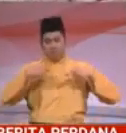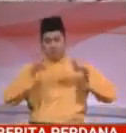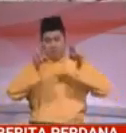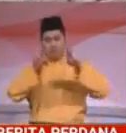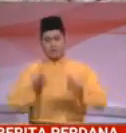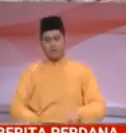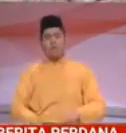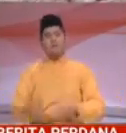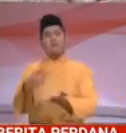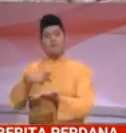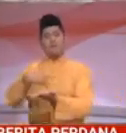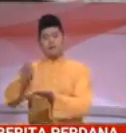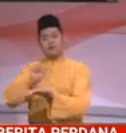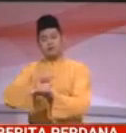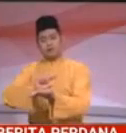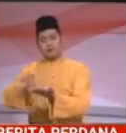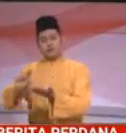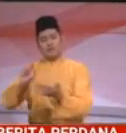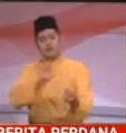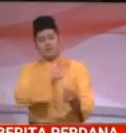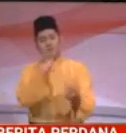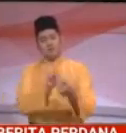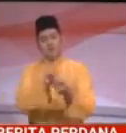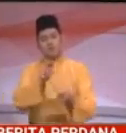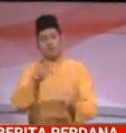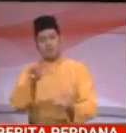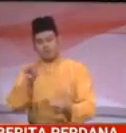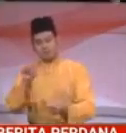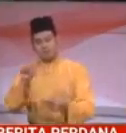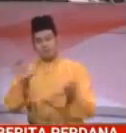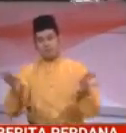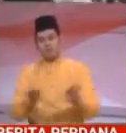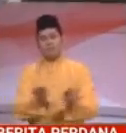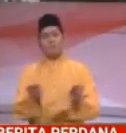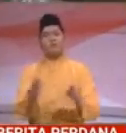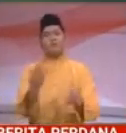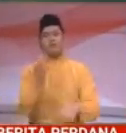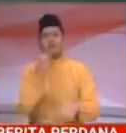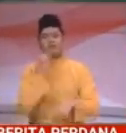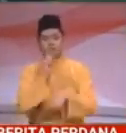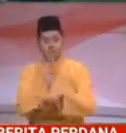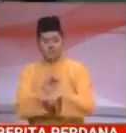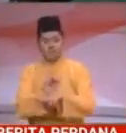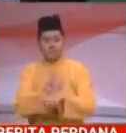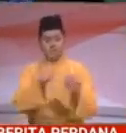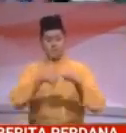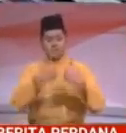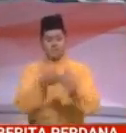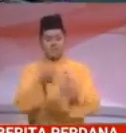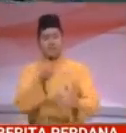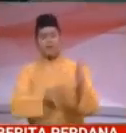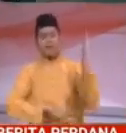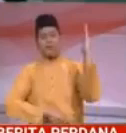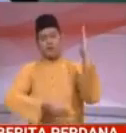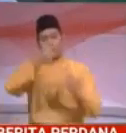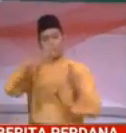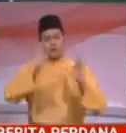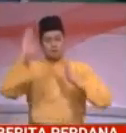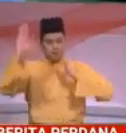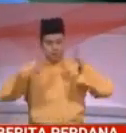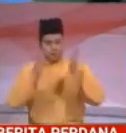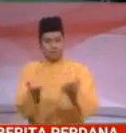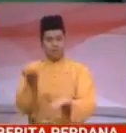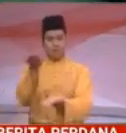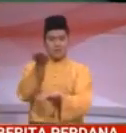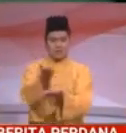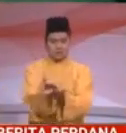subsidi gaji yang efektif, MATA telah mengadakan perjanjian dengan Persatuan Hotel-Hotel Malaysia mengenai cadangan sistem gaji